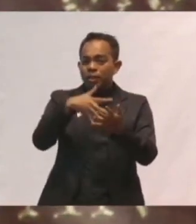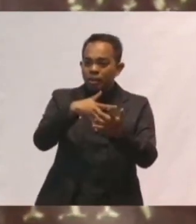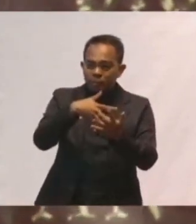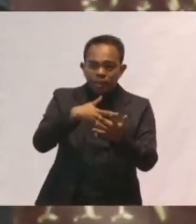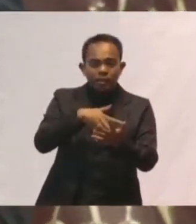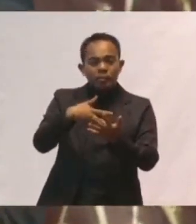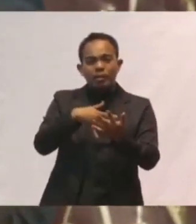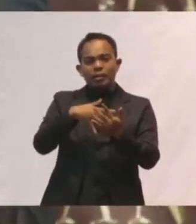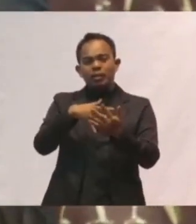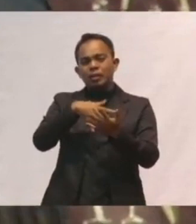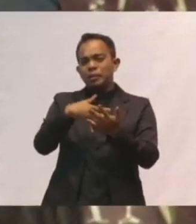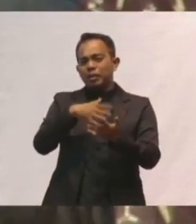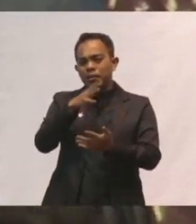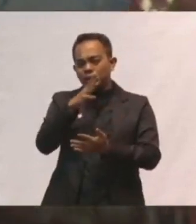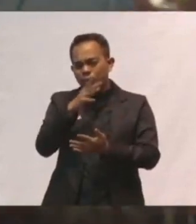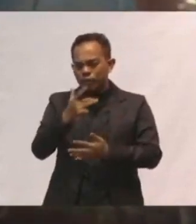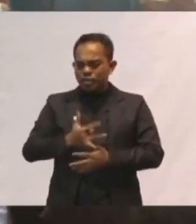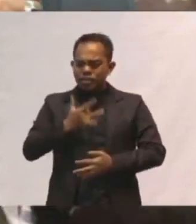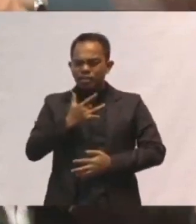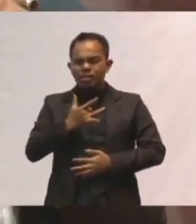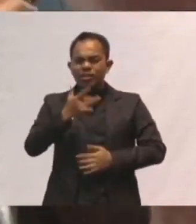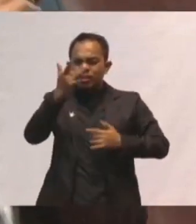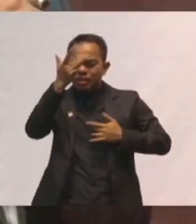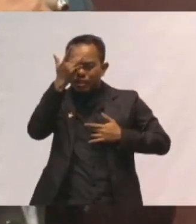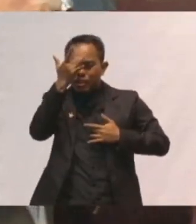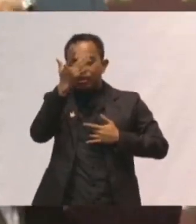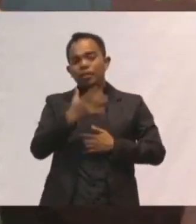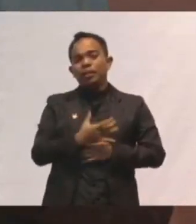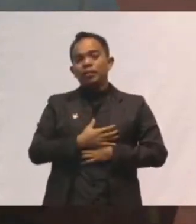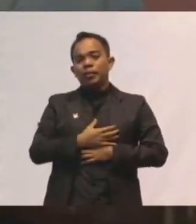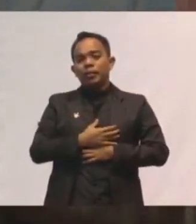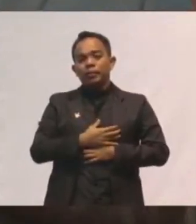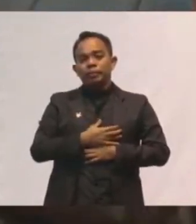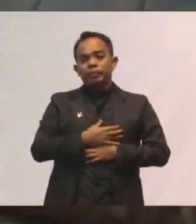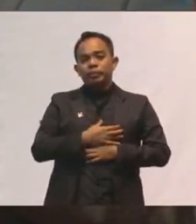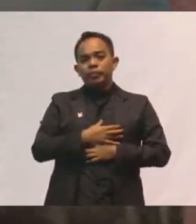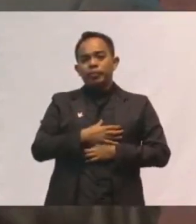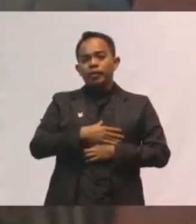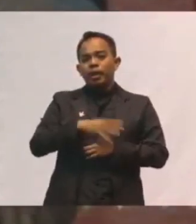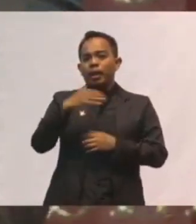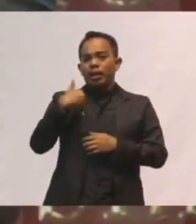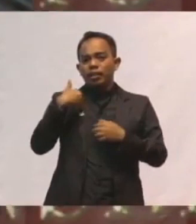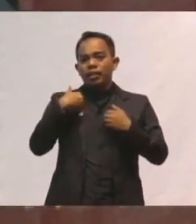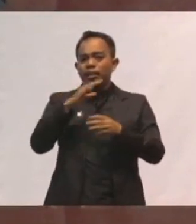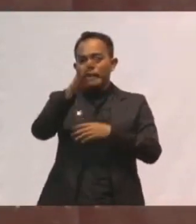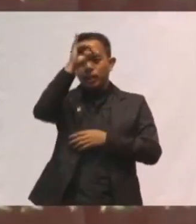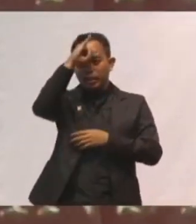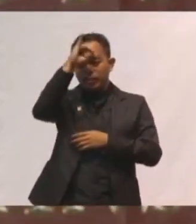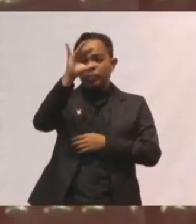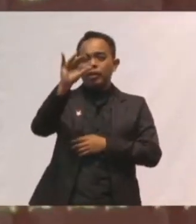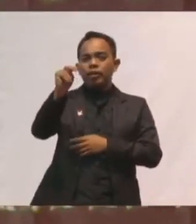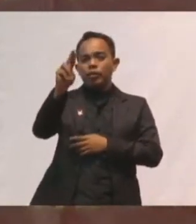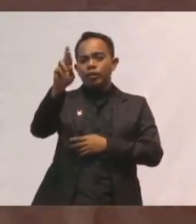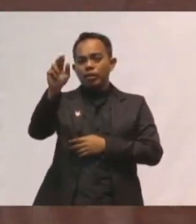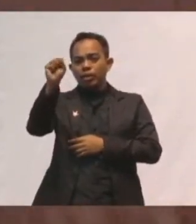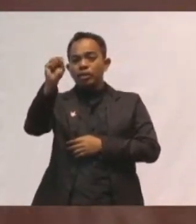kelemahan. Jadi Imam Nursi, Bediüzzaman Said Nursi, seorang ulama, tokoh ulama besar di Turki,